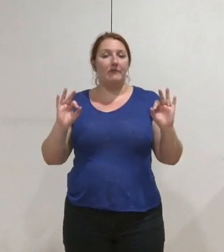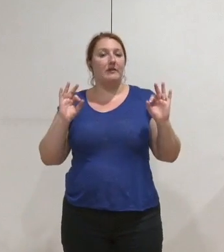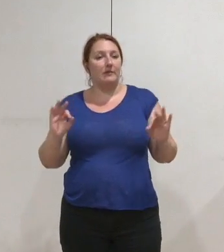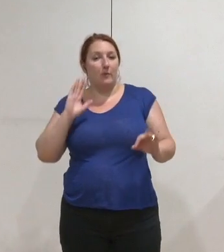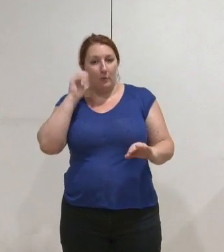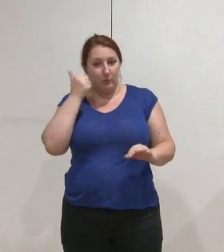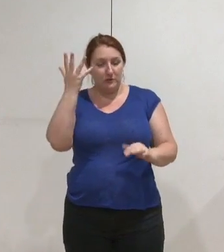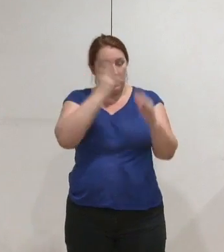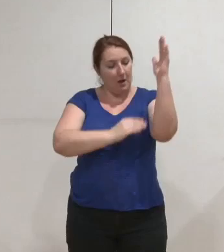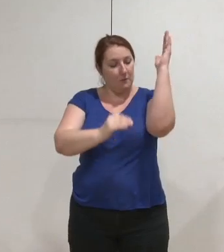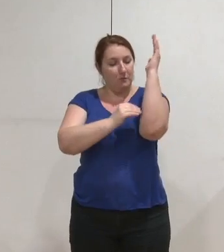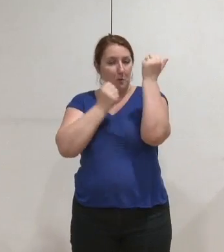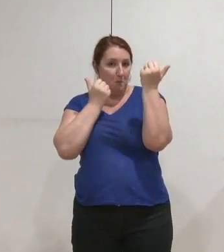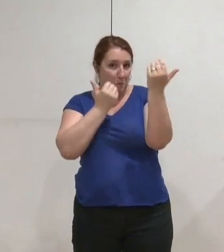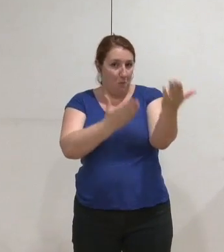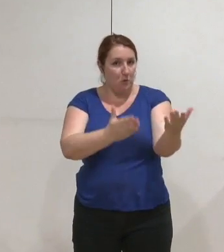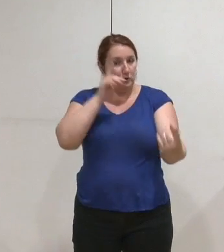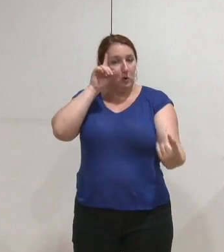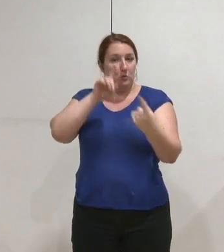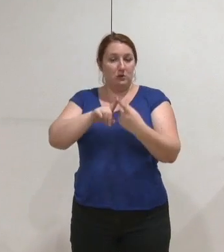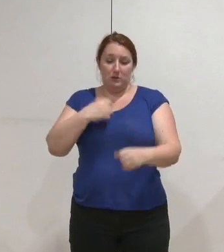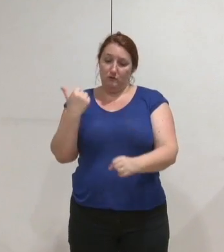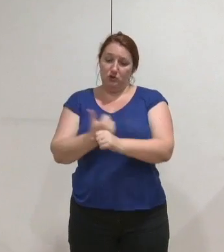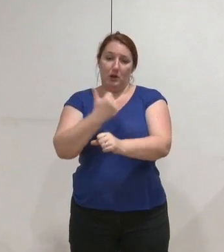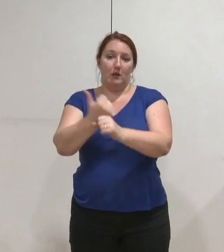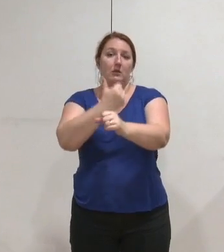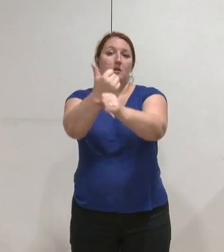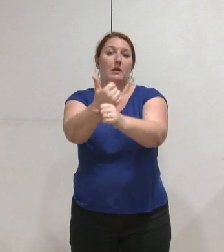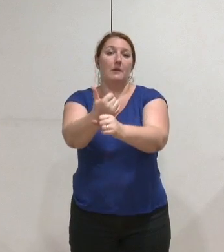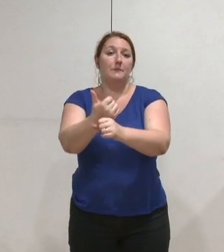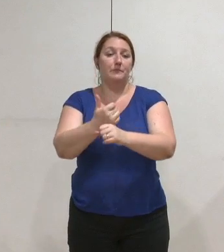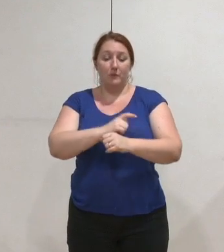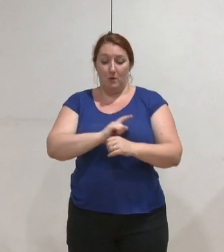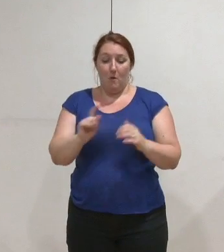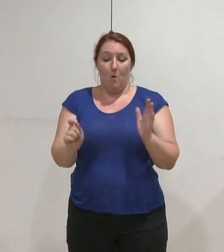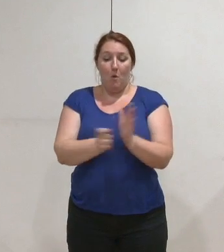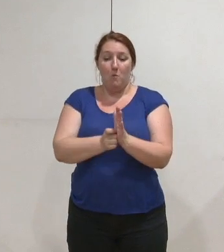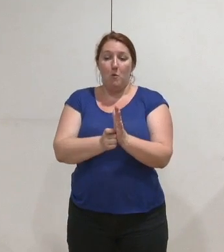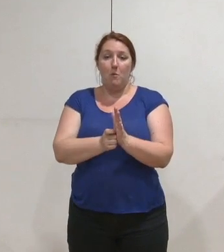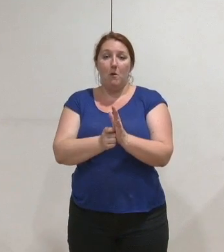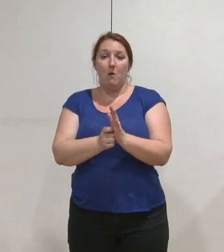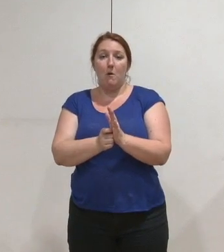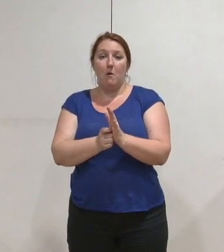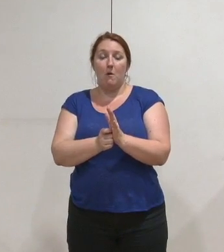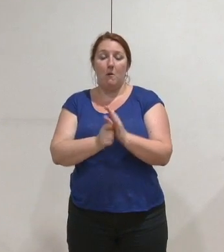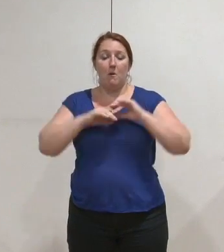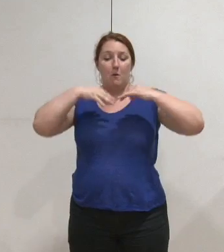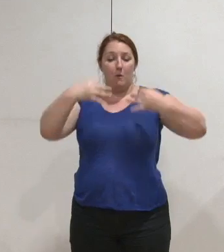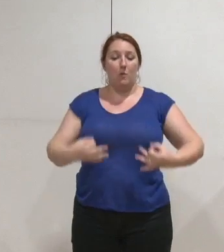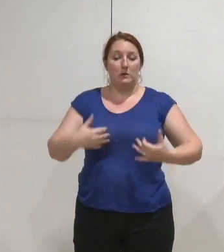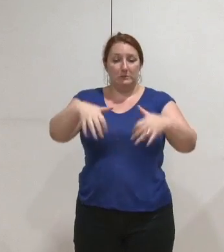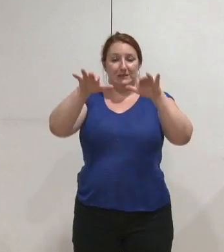cet amendement qui vise à ce que chaque année au moment du débat sur le compte